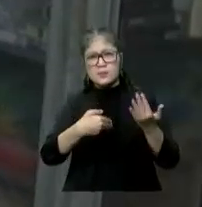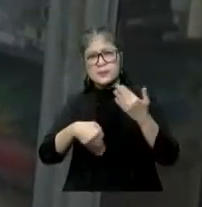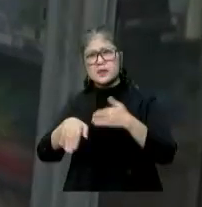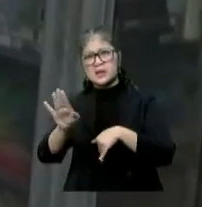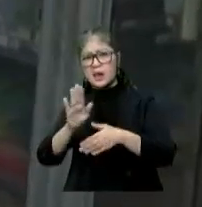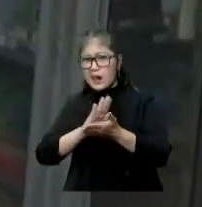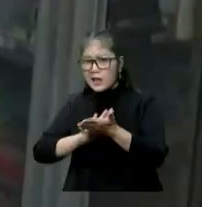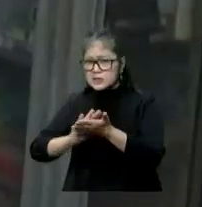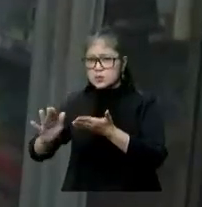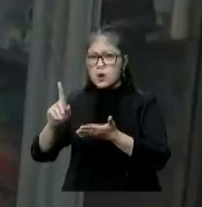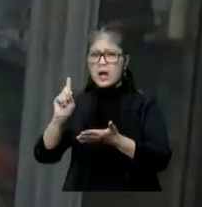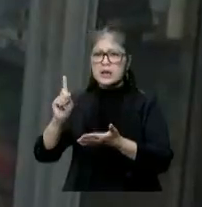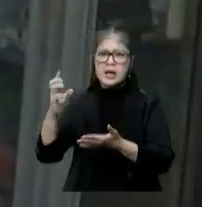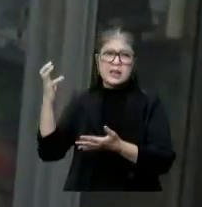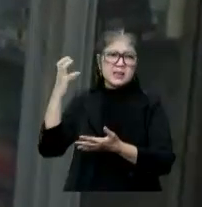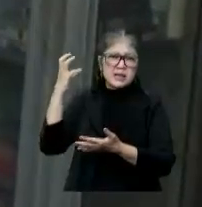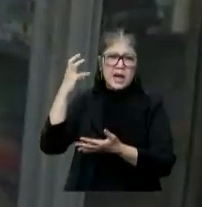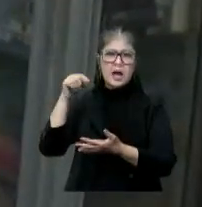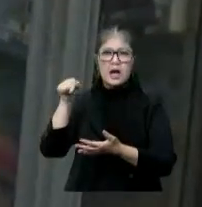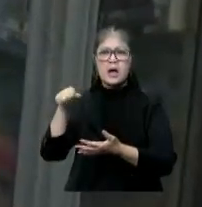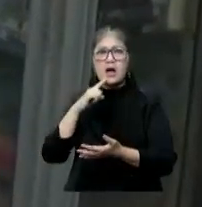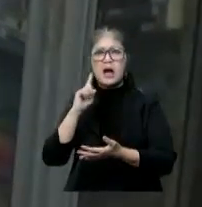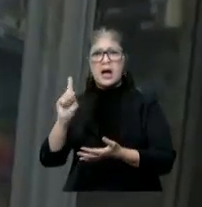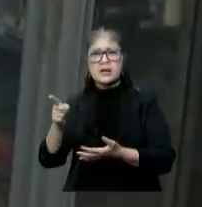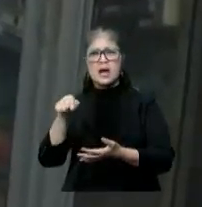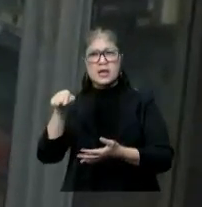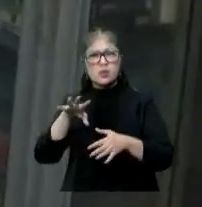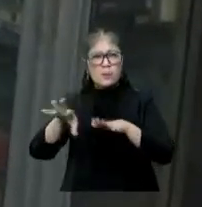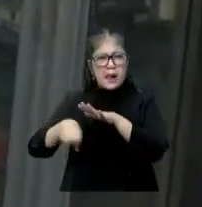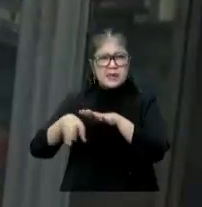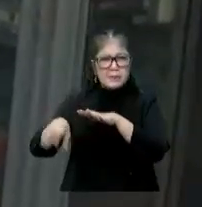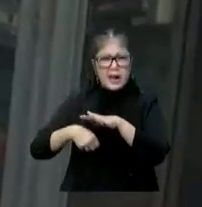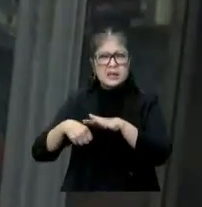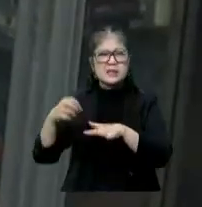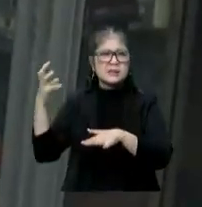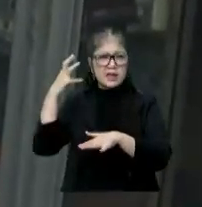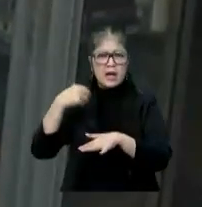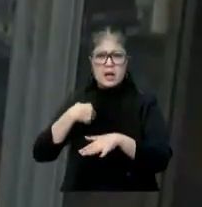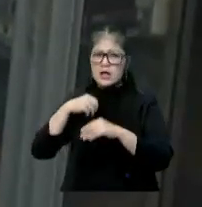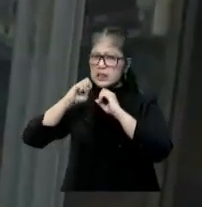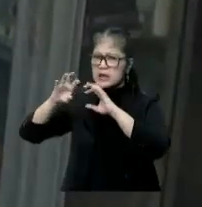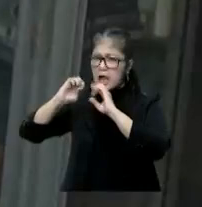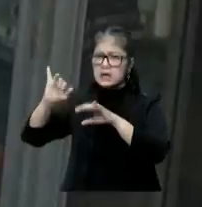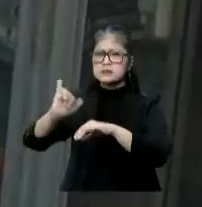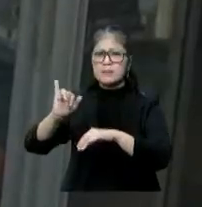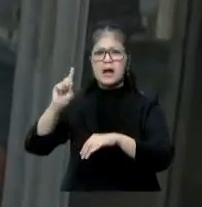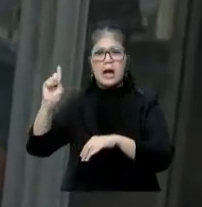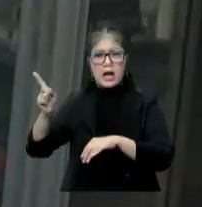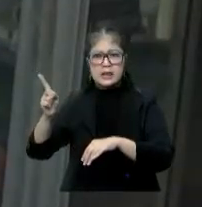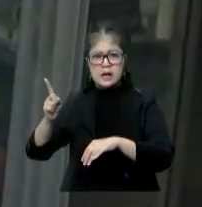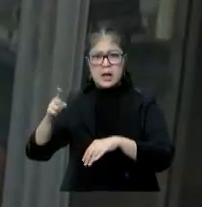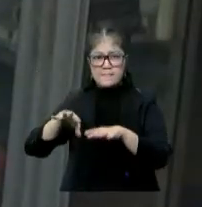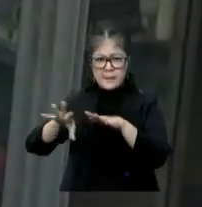itu teriak malingming itu saya baru keluar engak ada ya saya juga sempat teriak ikut malingming tapi gak ada yang berani